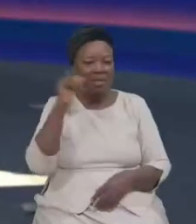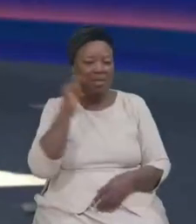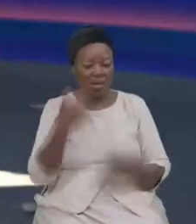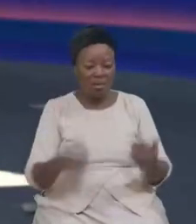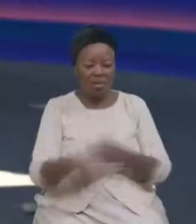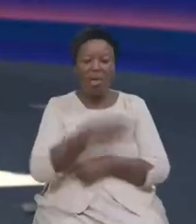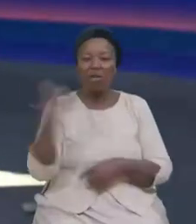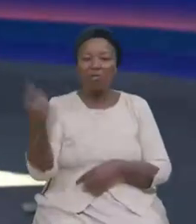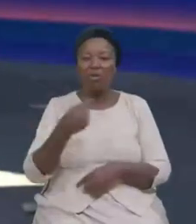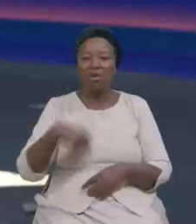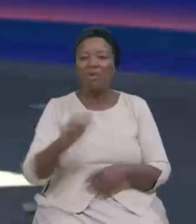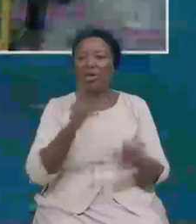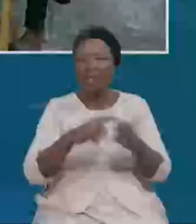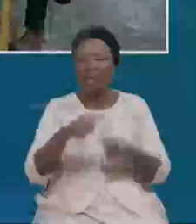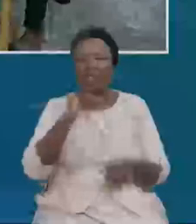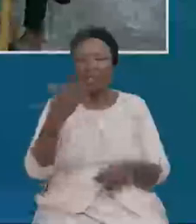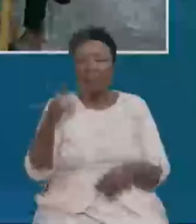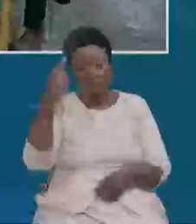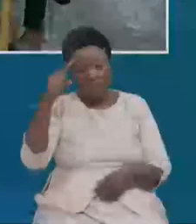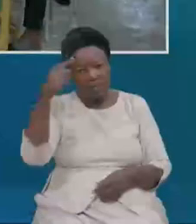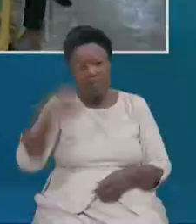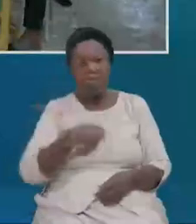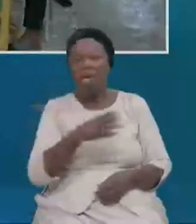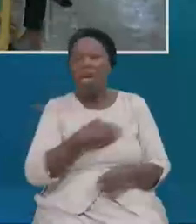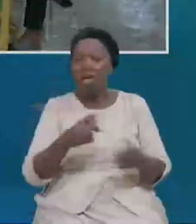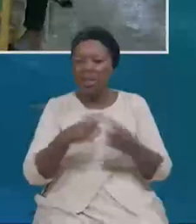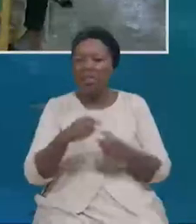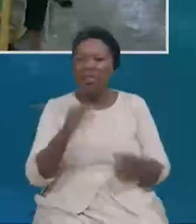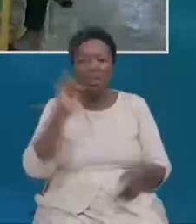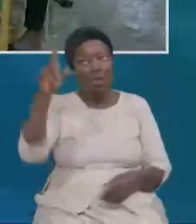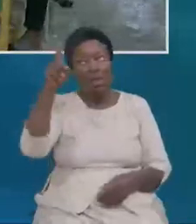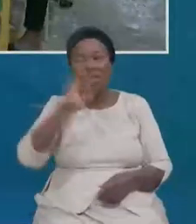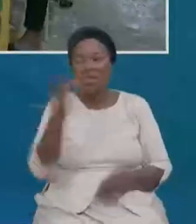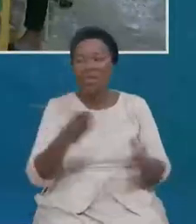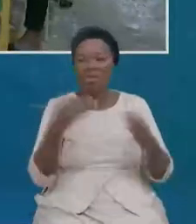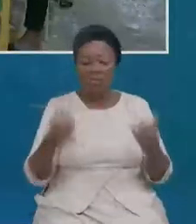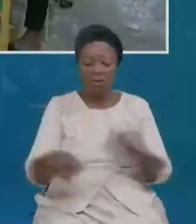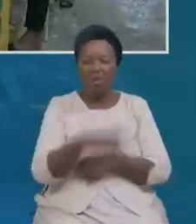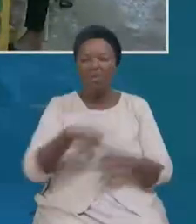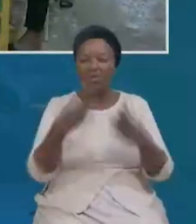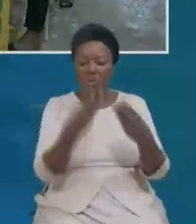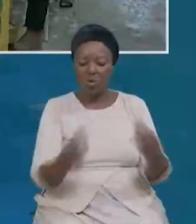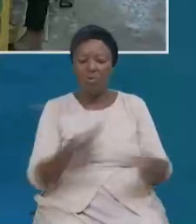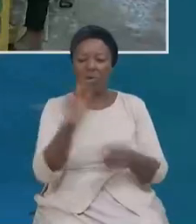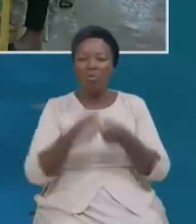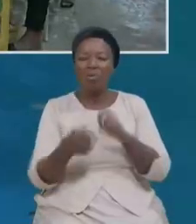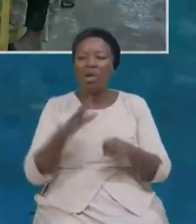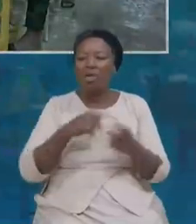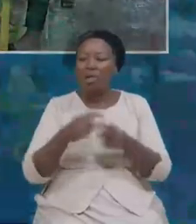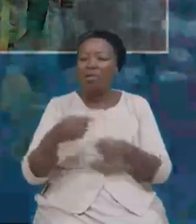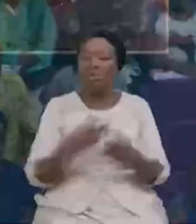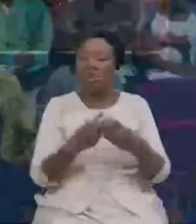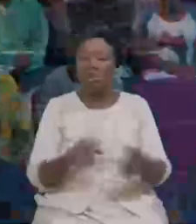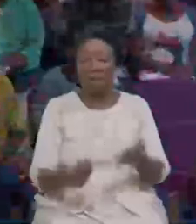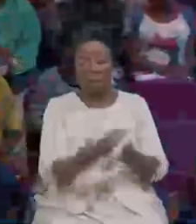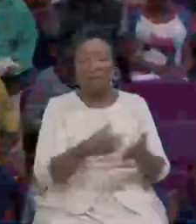pour toi, il est là pour moi. Et il est là aujourd'hui pour toi, pour régler tes problèmes. Et ainsi donc, nous nous rassemblons, comme